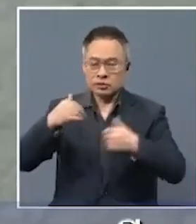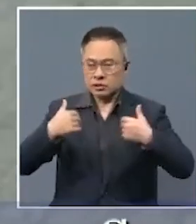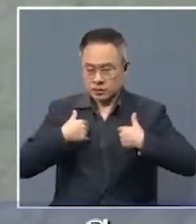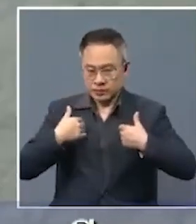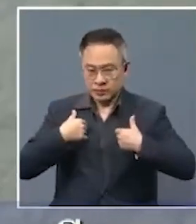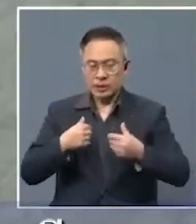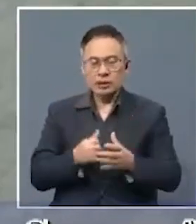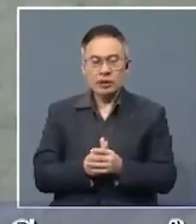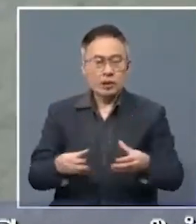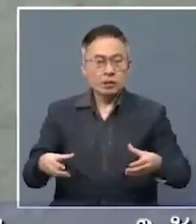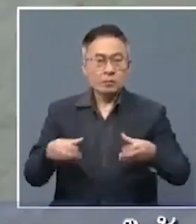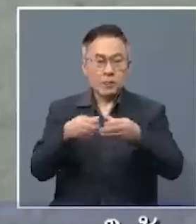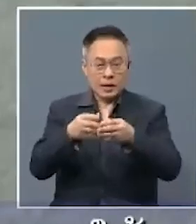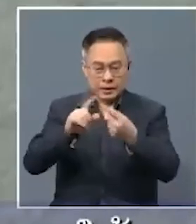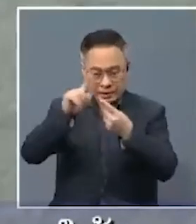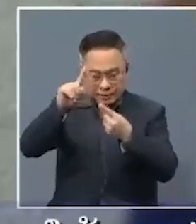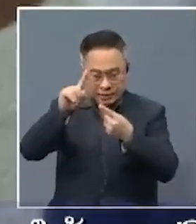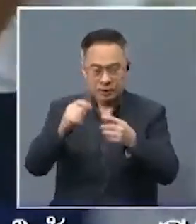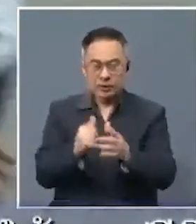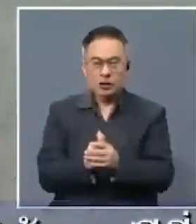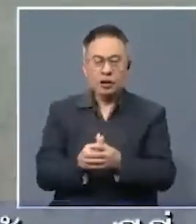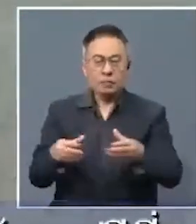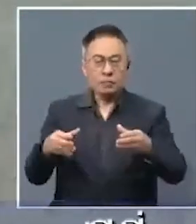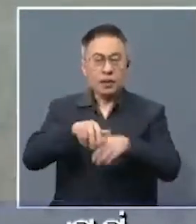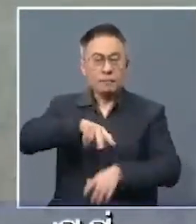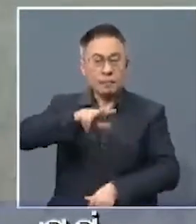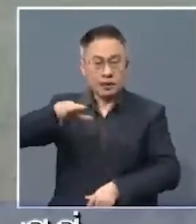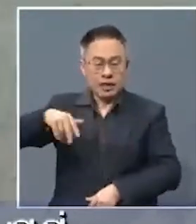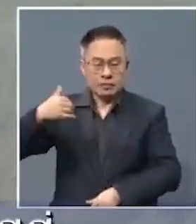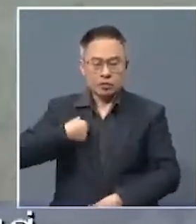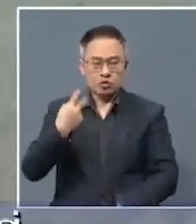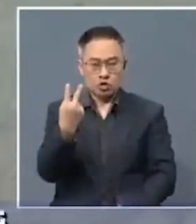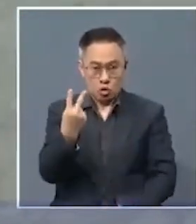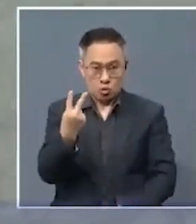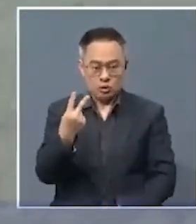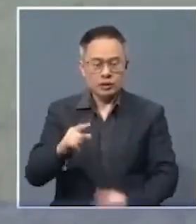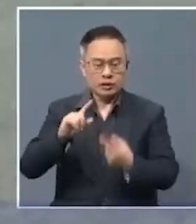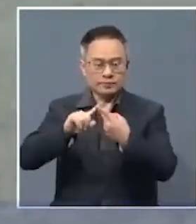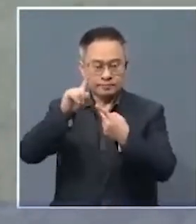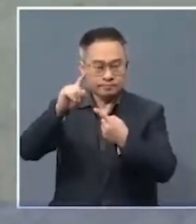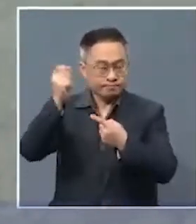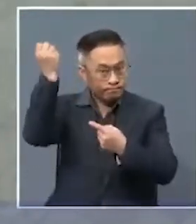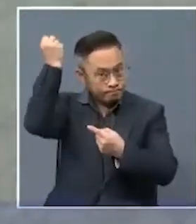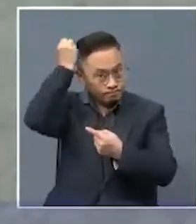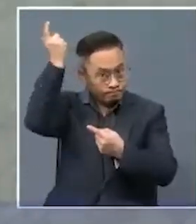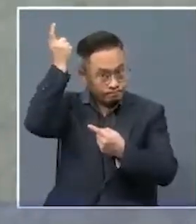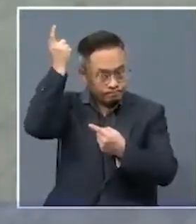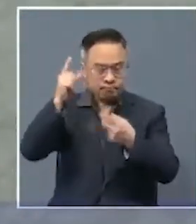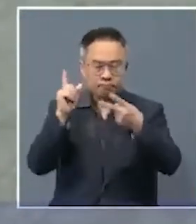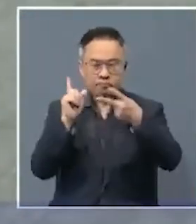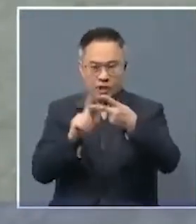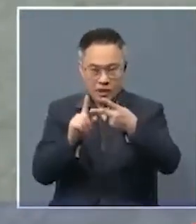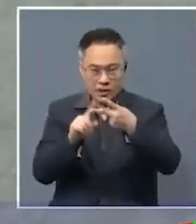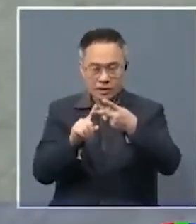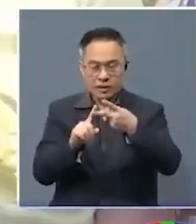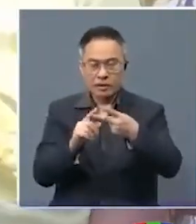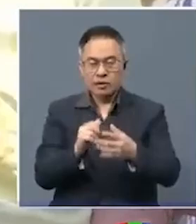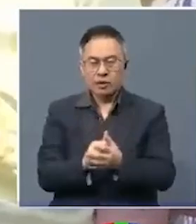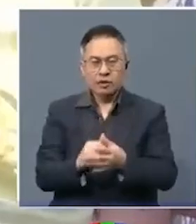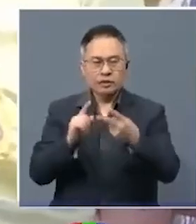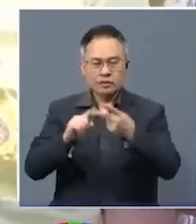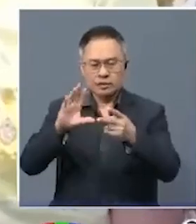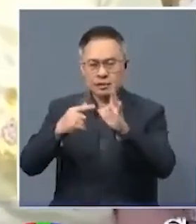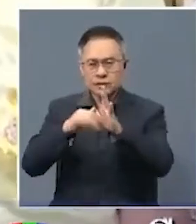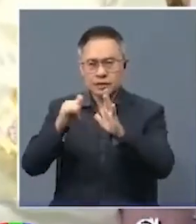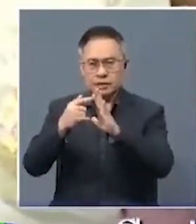ผู้มีสิทธิ์ถูกเสนอชื่อประกอบด้วยยแคนดิเดตจากากพรรคเพื่อไทย 2คนคือนางสาวแพทองธารชินวัตรหัวหน้าพรรคเพื่อไทยและ